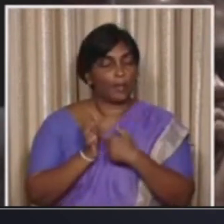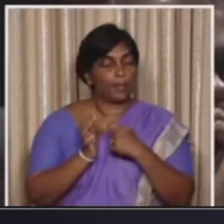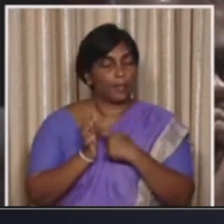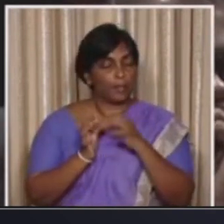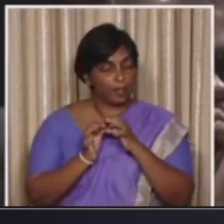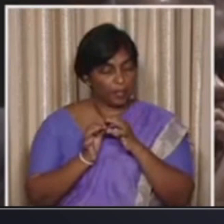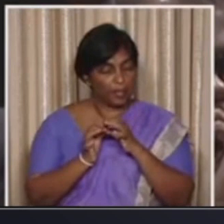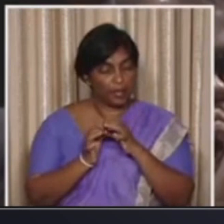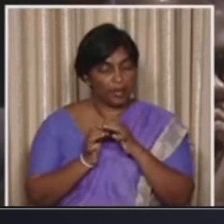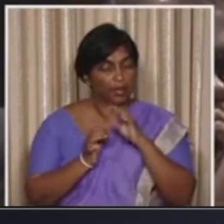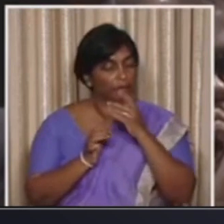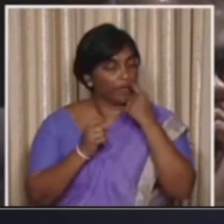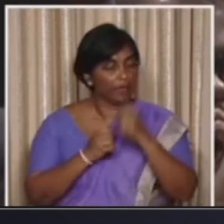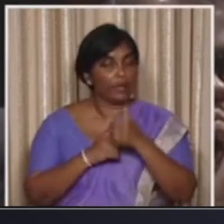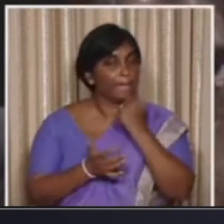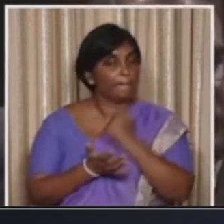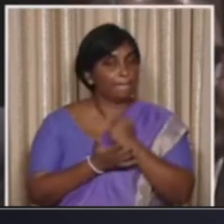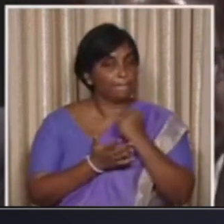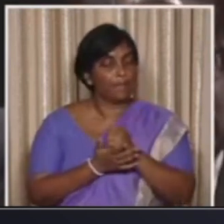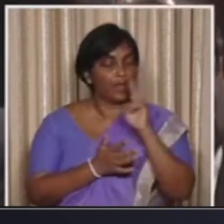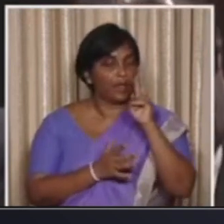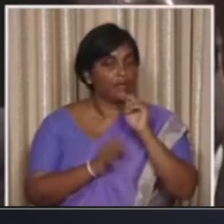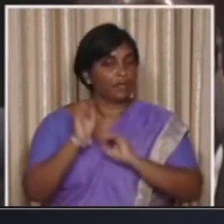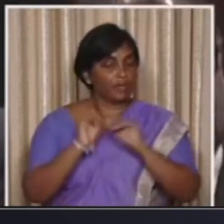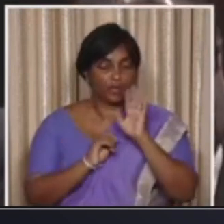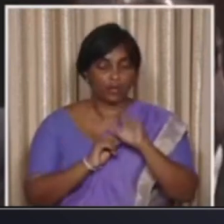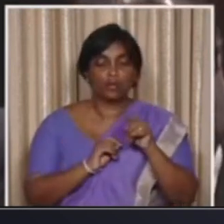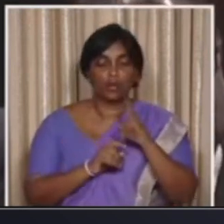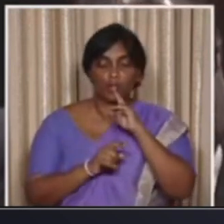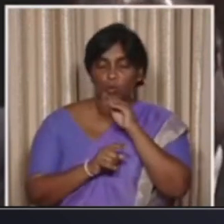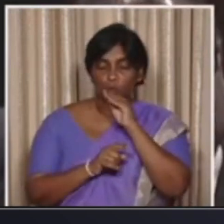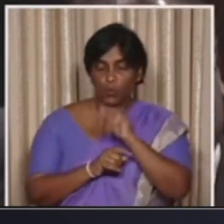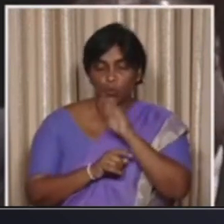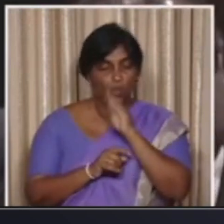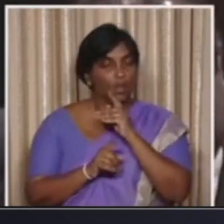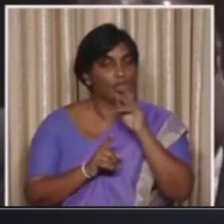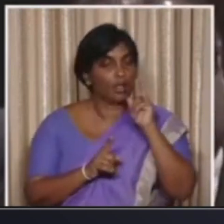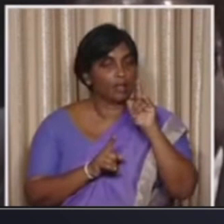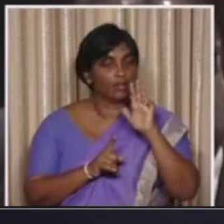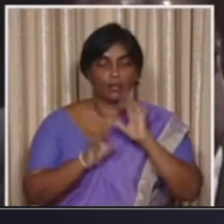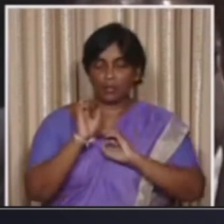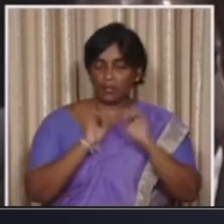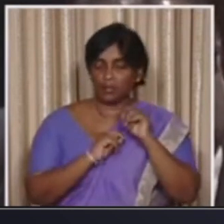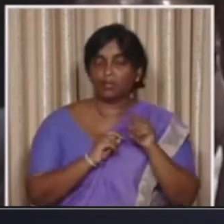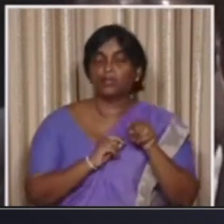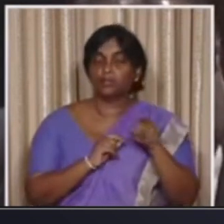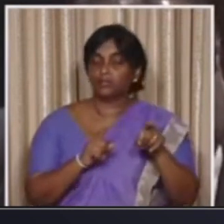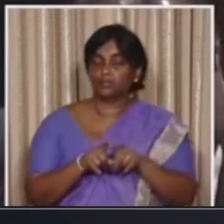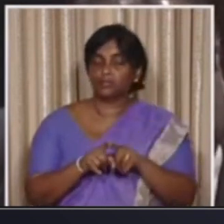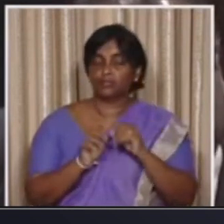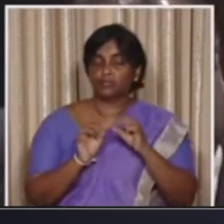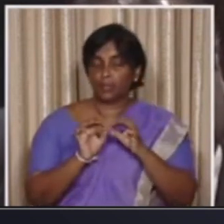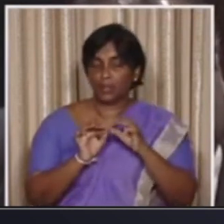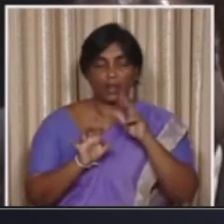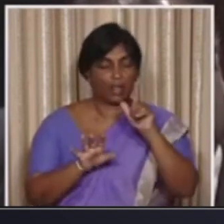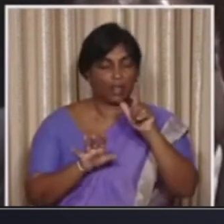ඒ වටිනාකමෙන් බැංකු දෙකේ 20%ක් යන්නේ හරියටම රුපියල් බිලියන 79ක් මෙයාට රුපියල් බිලියන